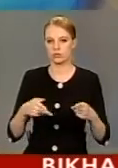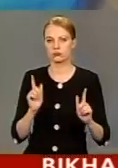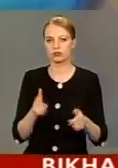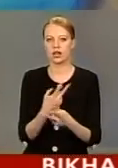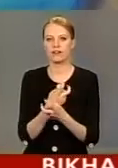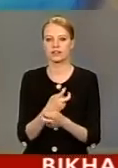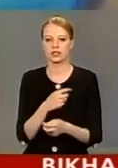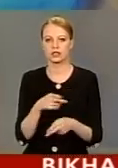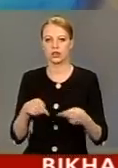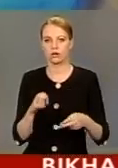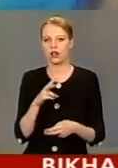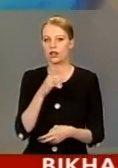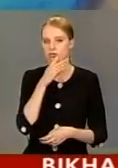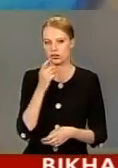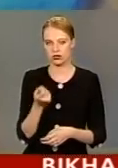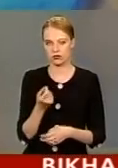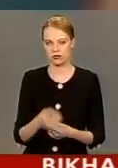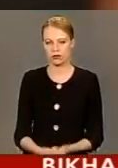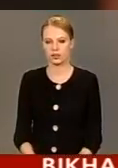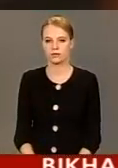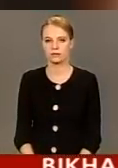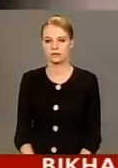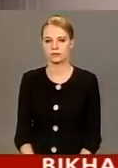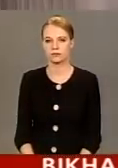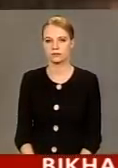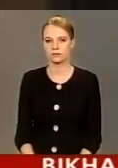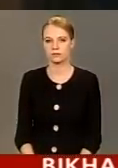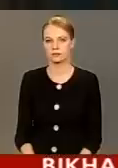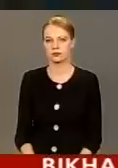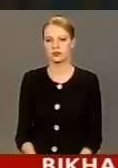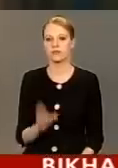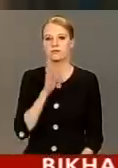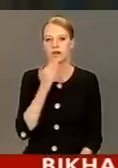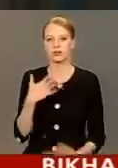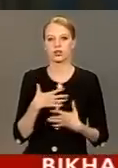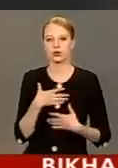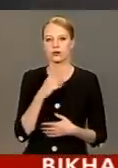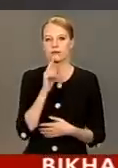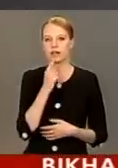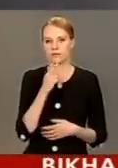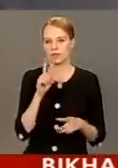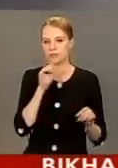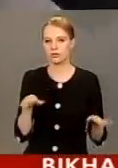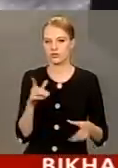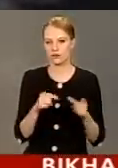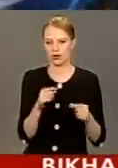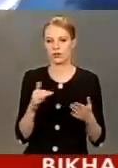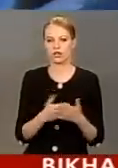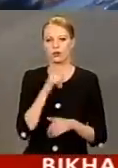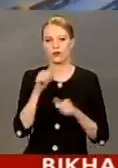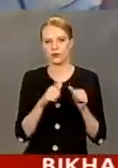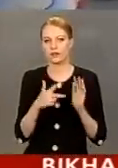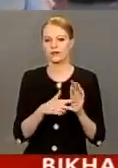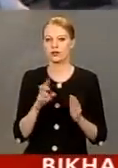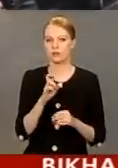австрійські хірурги, але часу обмаль. Мамі не любимі конфети, ще молоко. На день народження, Новий рік, 8